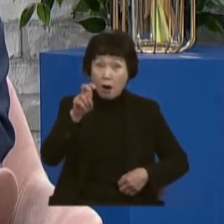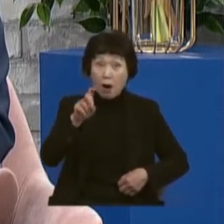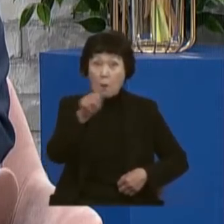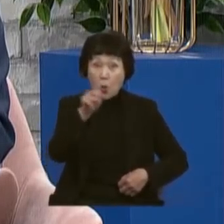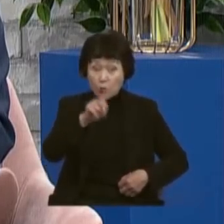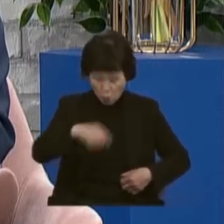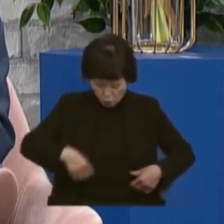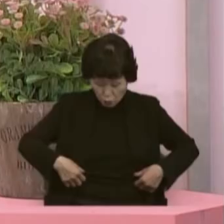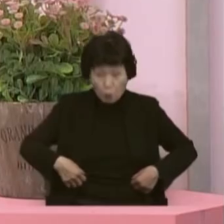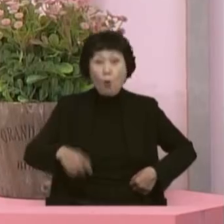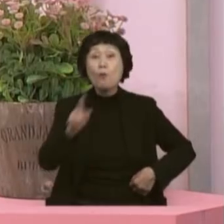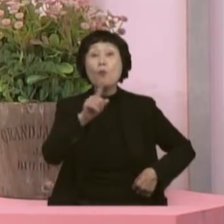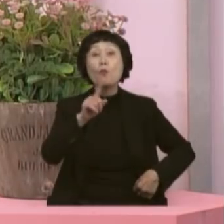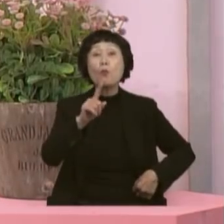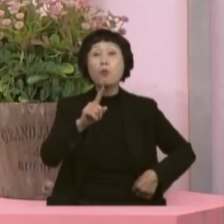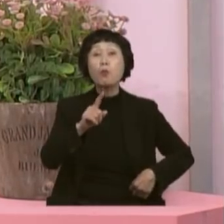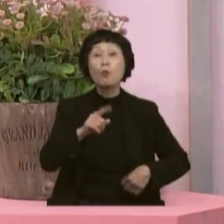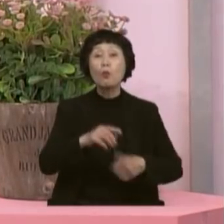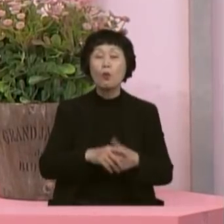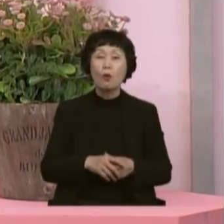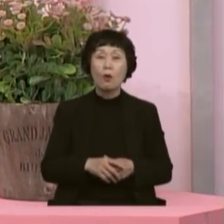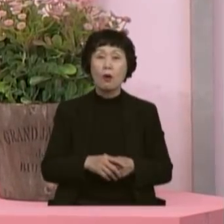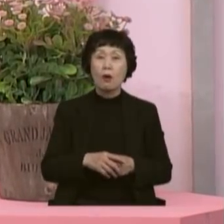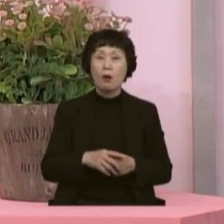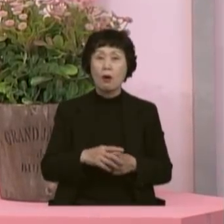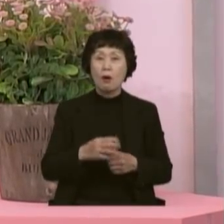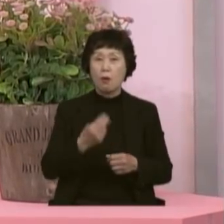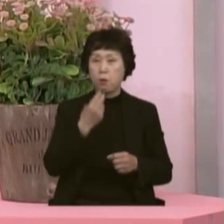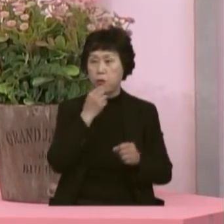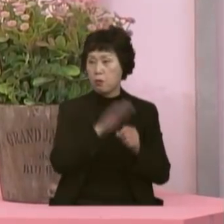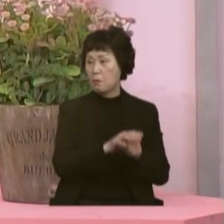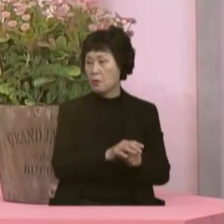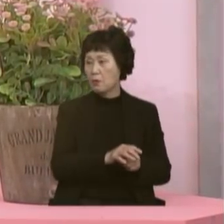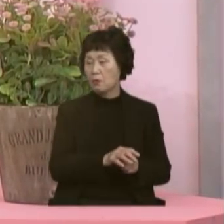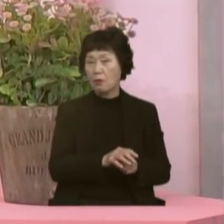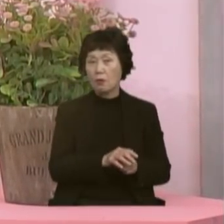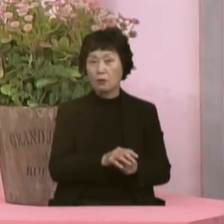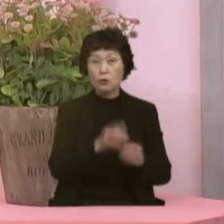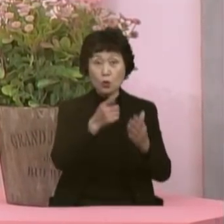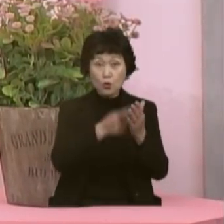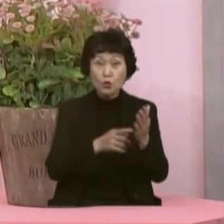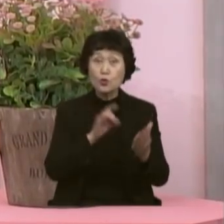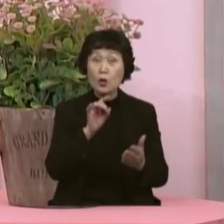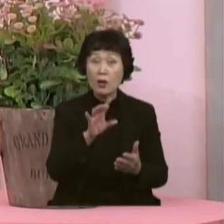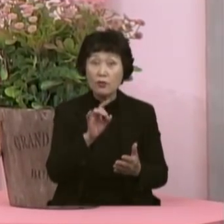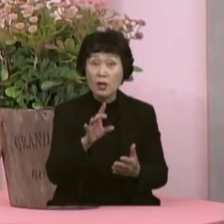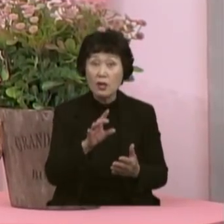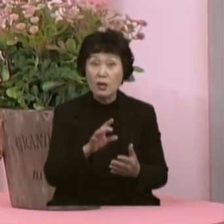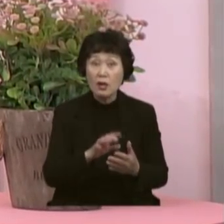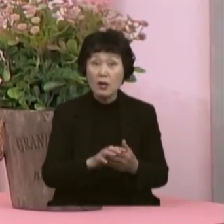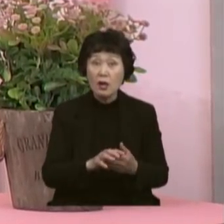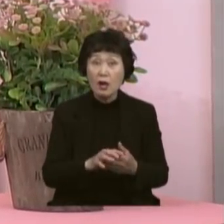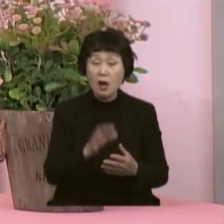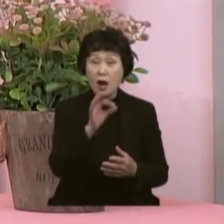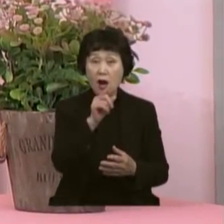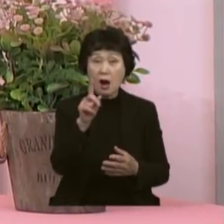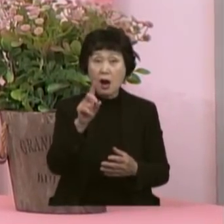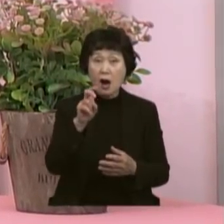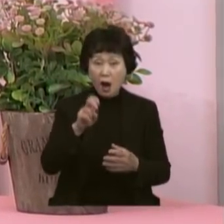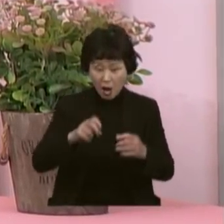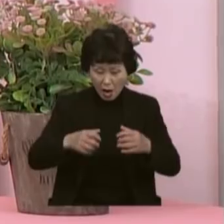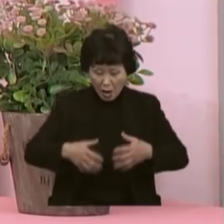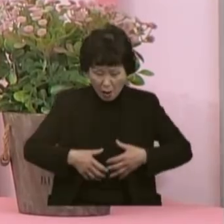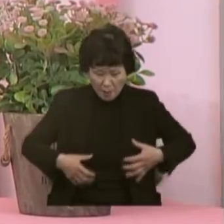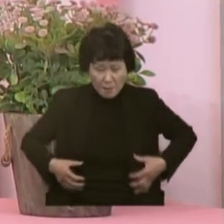어이가 없나? 안 보. 오 정말 어이가 없더라. 근데 또 더군다나 수술도 안 되고 어. 네, 암이 너무 많이 꽉